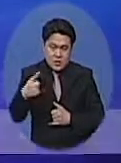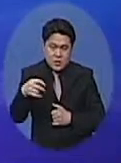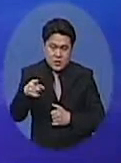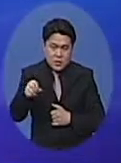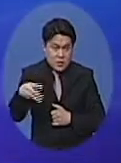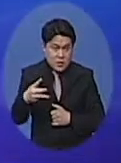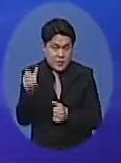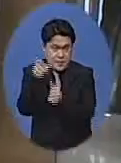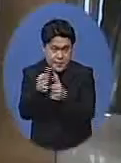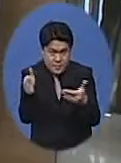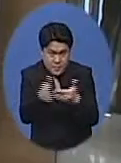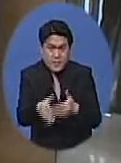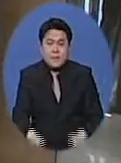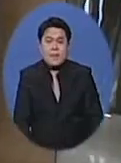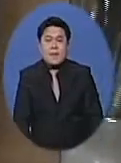위촉됐습니다.